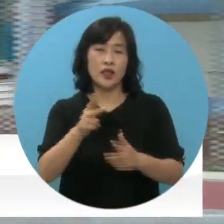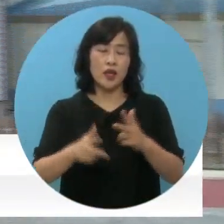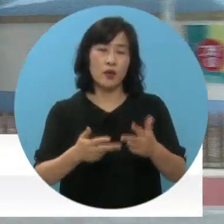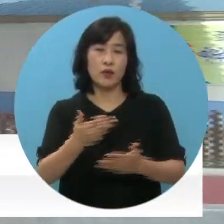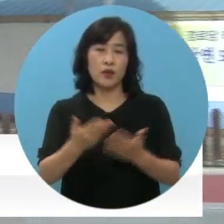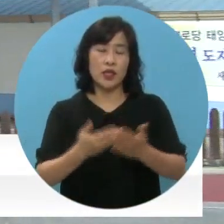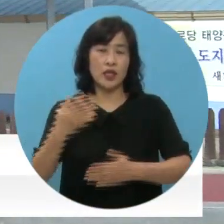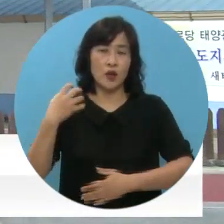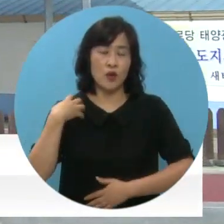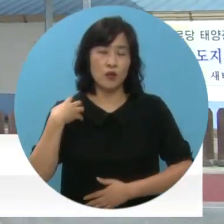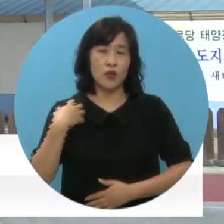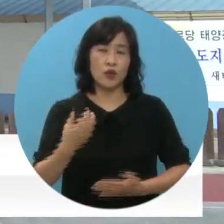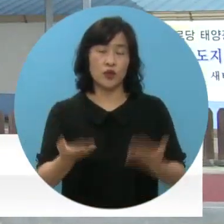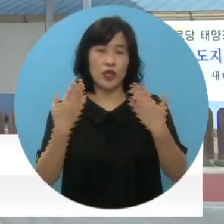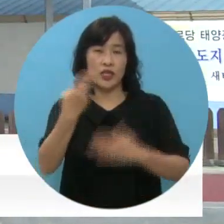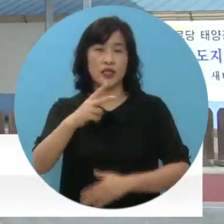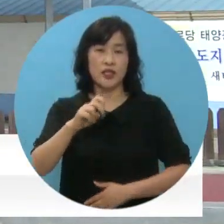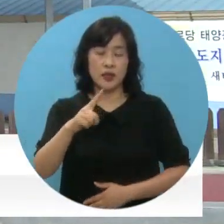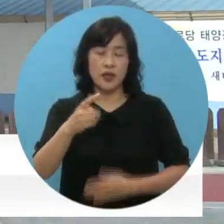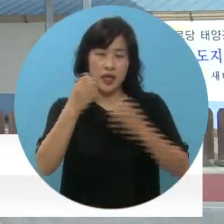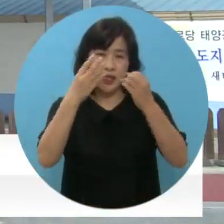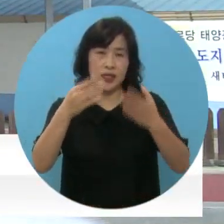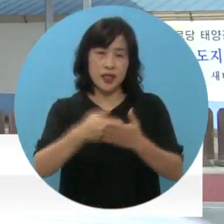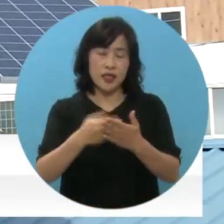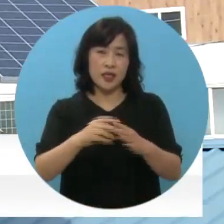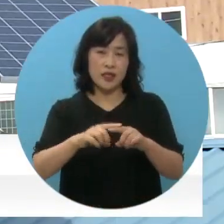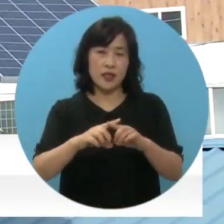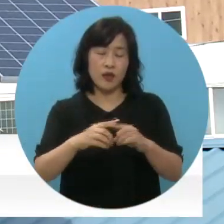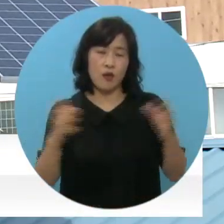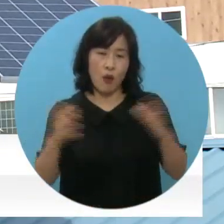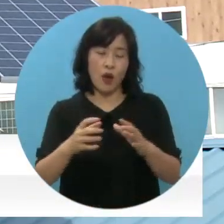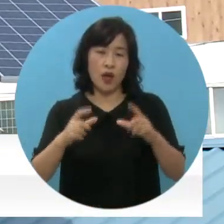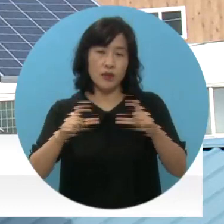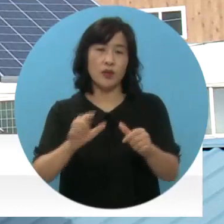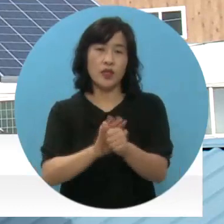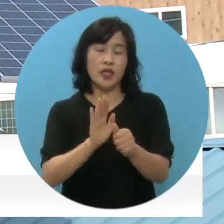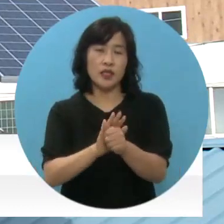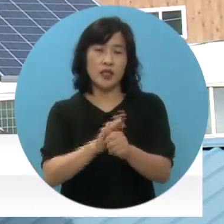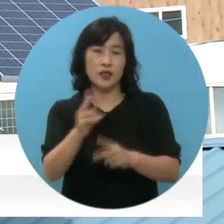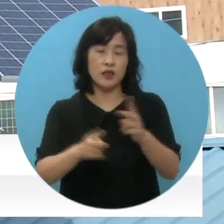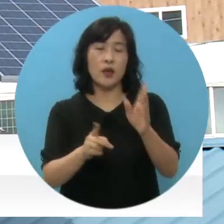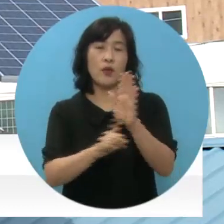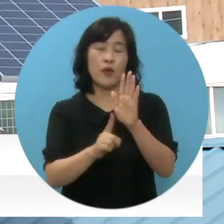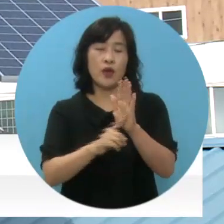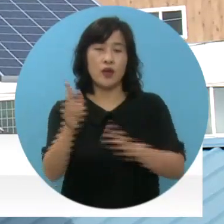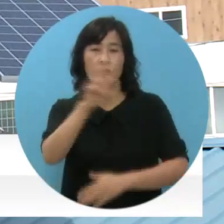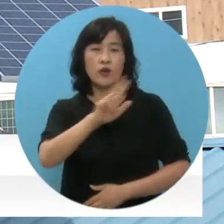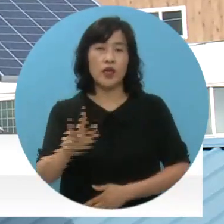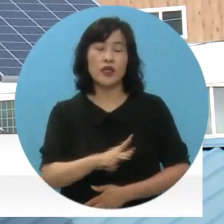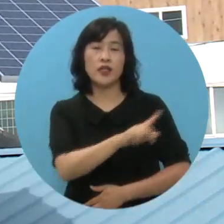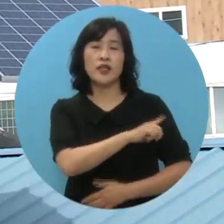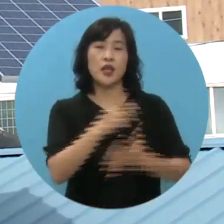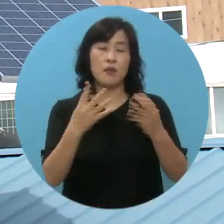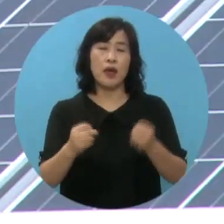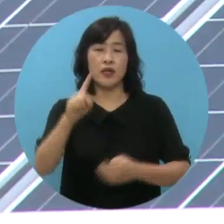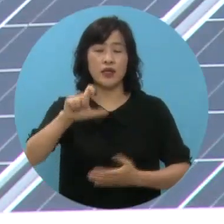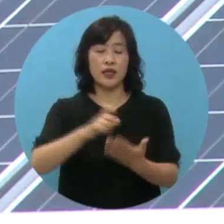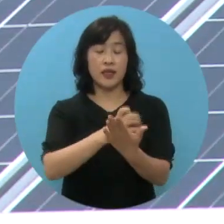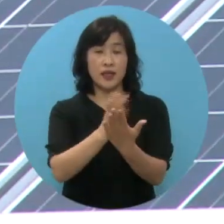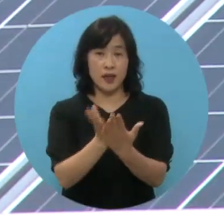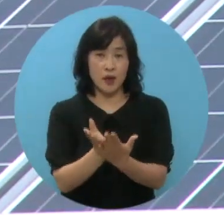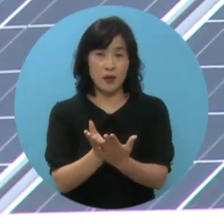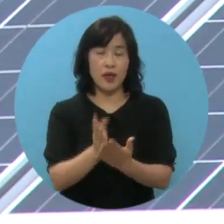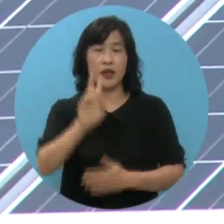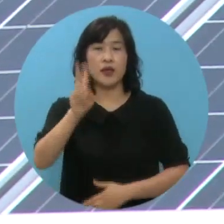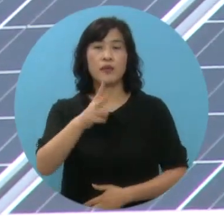전남도는 산업통상자원부 주관 2021년 신재생에너지 융복합 지원사업 공모에서 전국에서 가장 많은